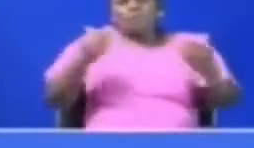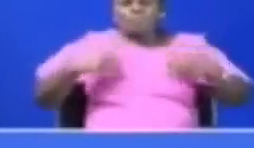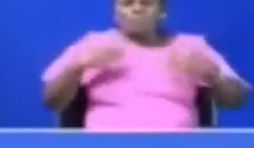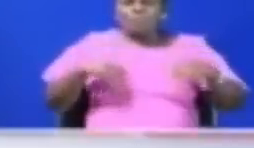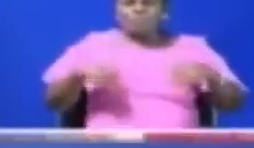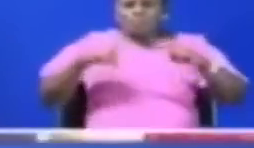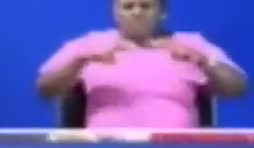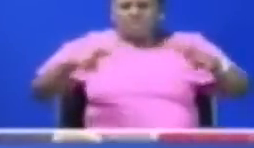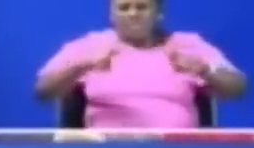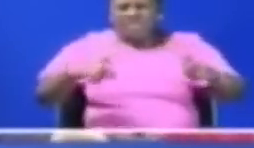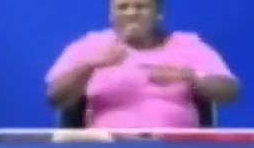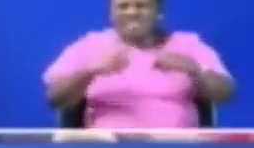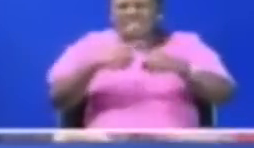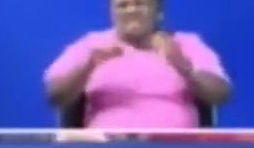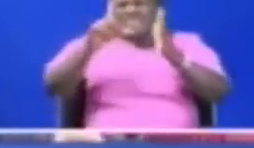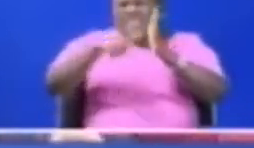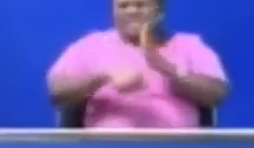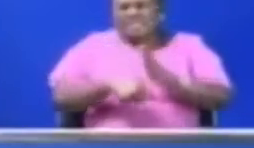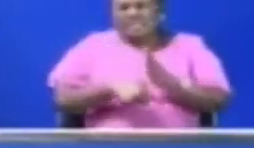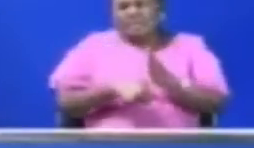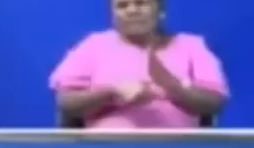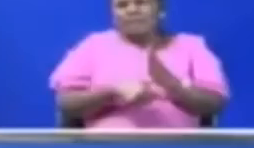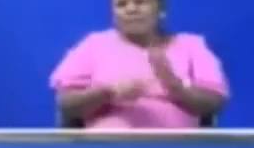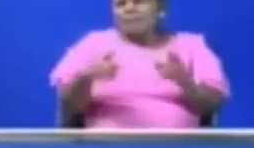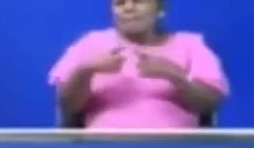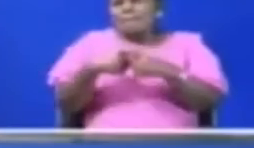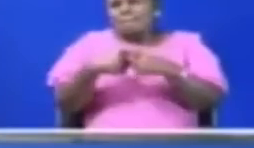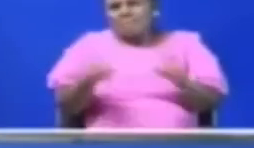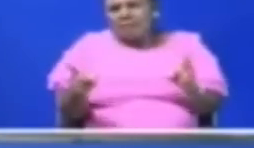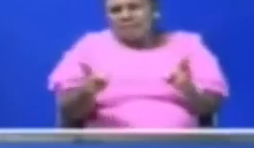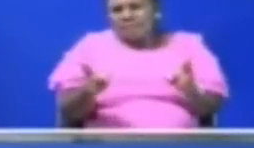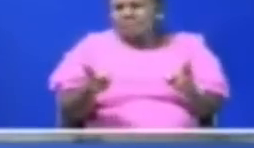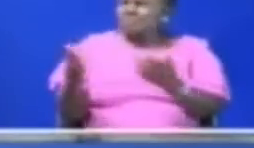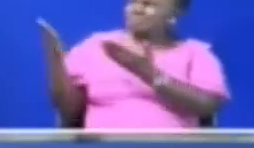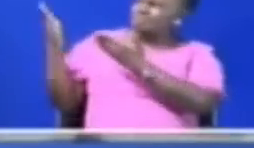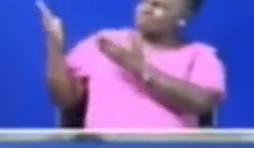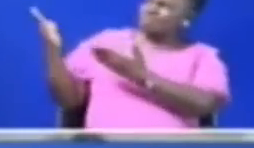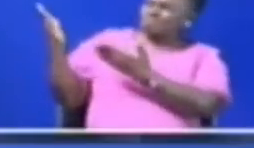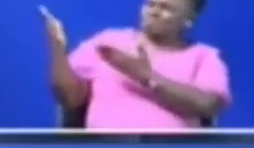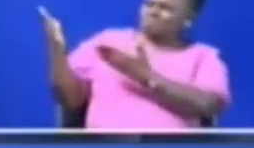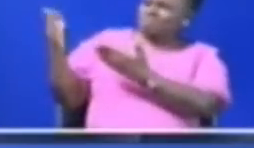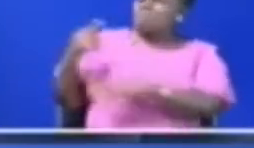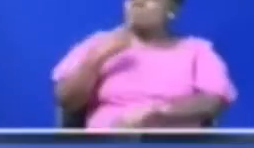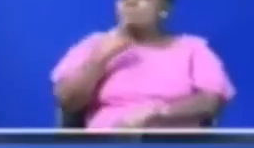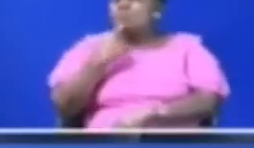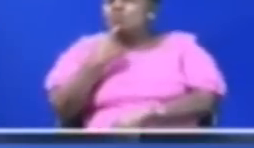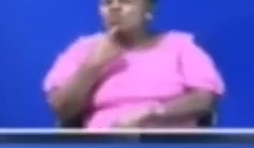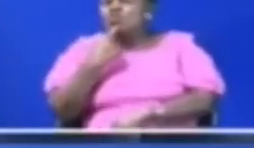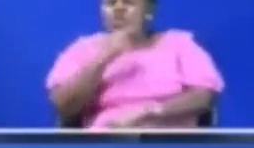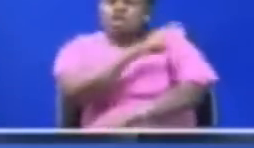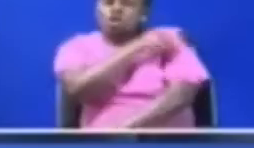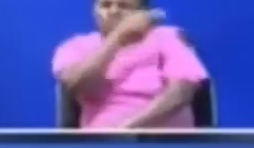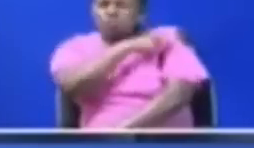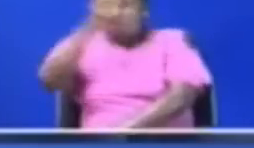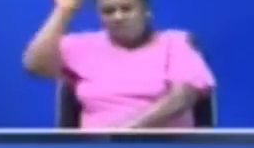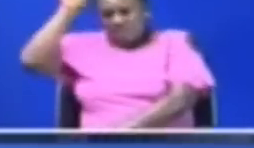wasiwe wakitafutana katika miaka mingi chinzi vile wametafutana hivi. However, Benson Masharia, pathologist at Moi Teaching and Referral Hospital